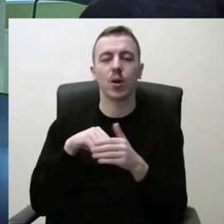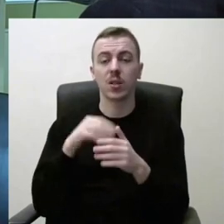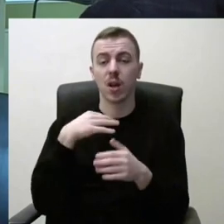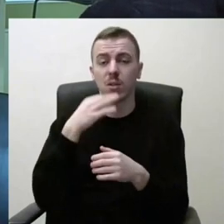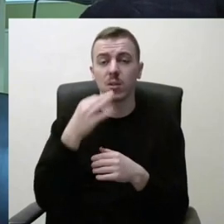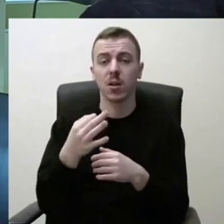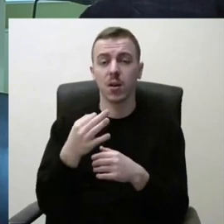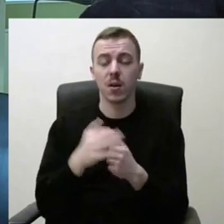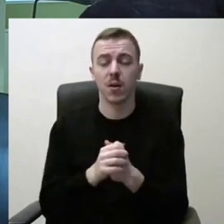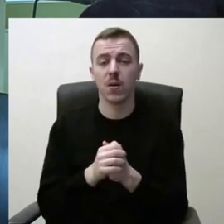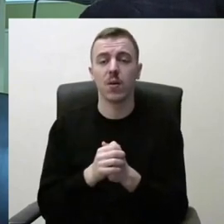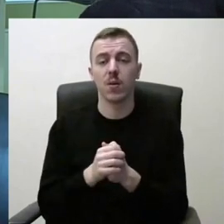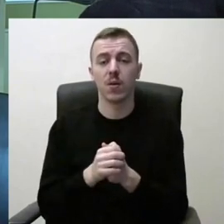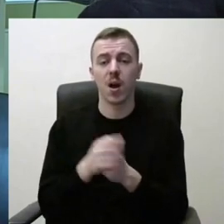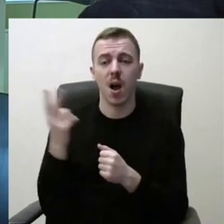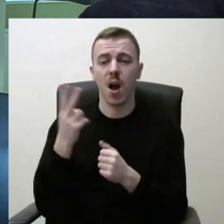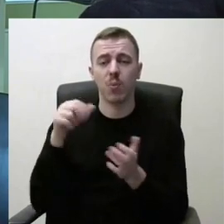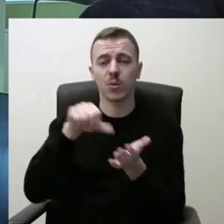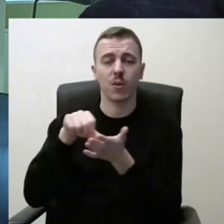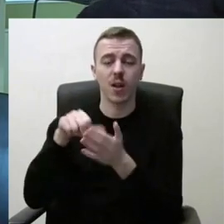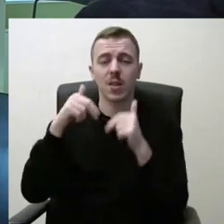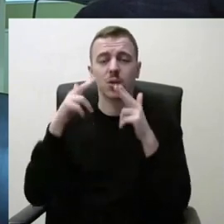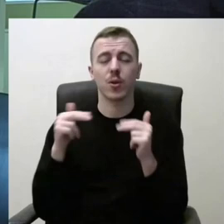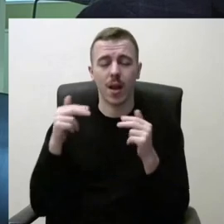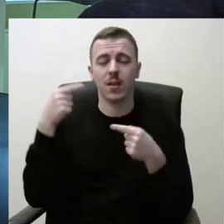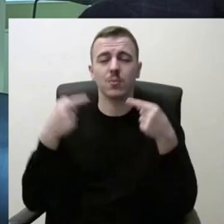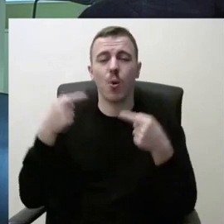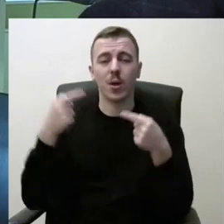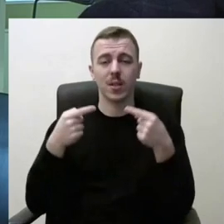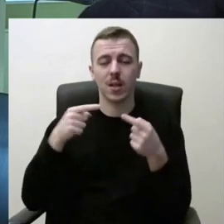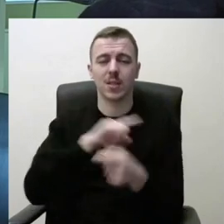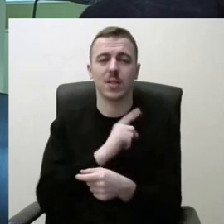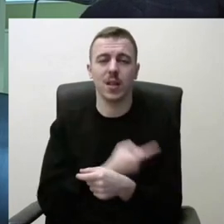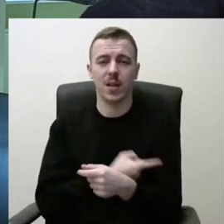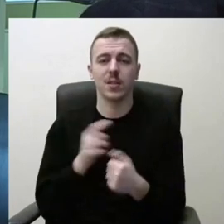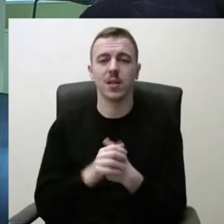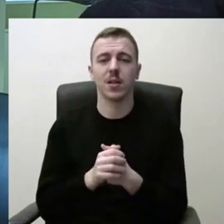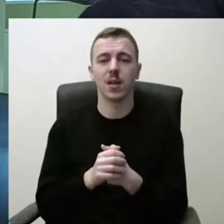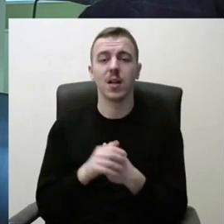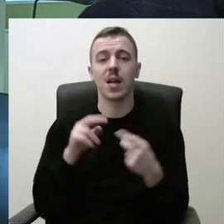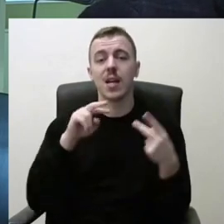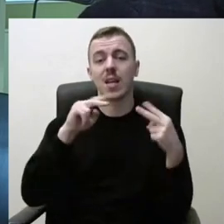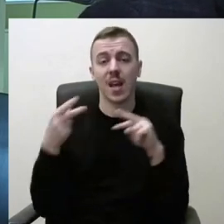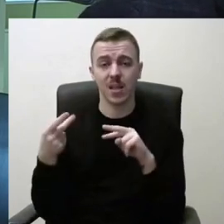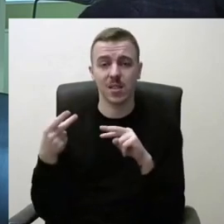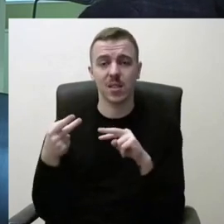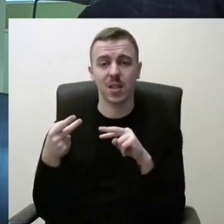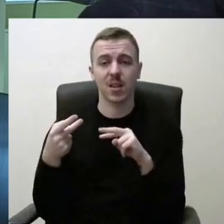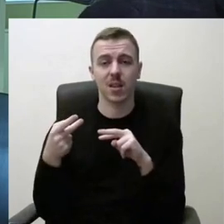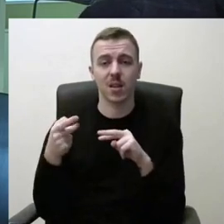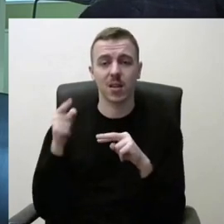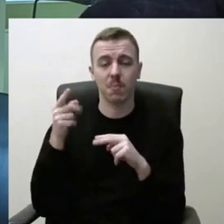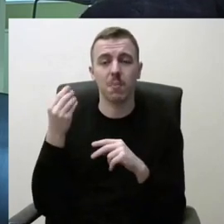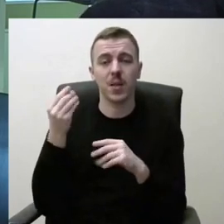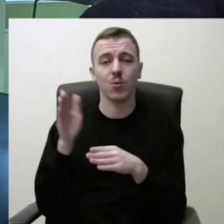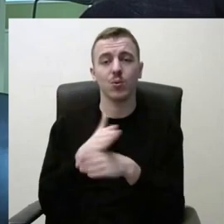abu atstovaujat nacionalinės politinės jėgas. keiskit tuomet pinigų